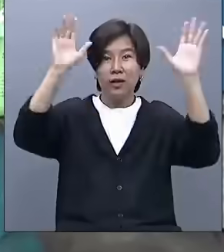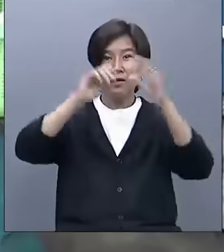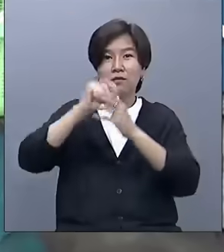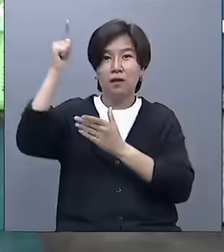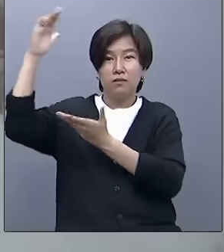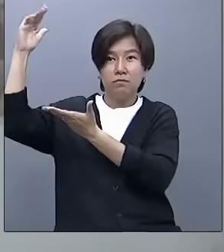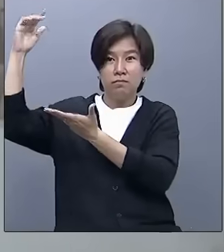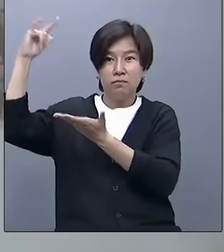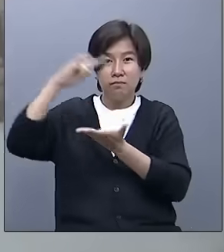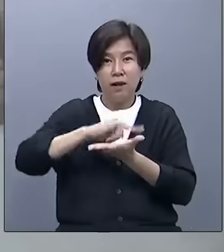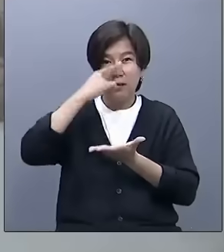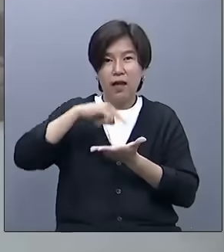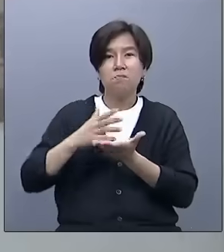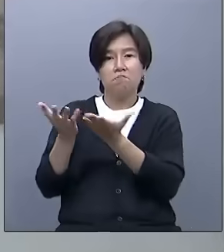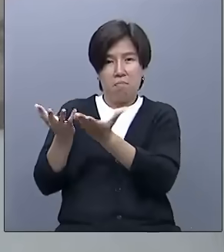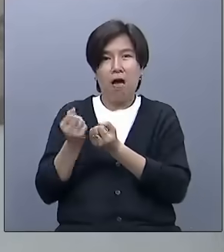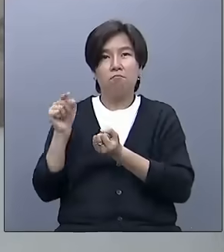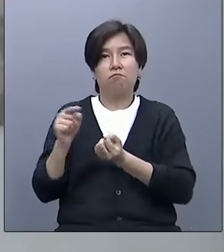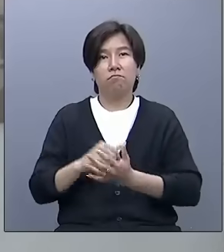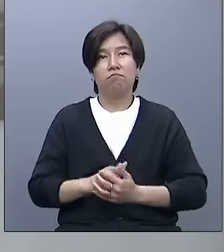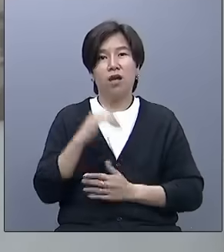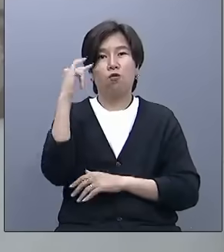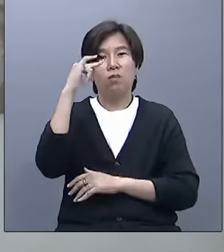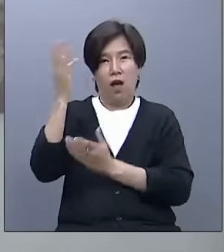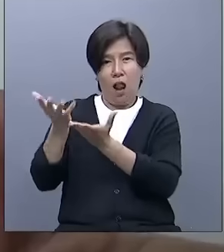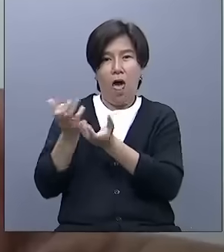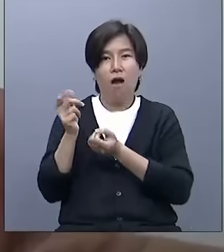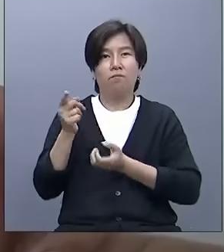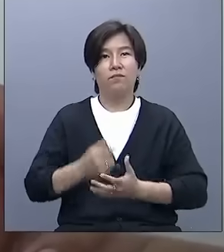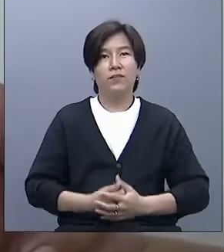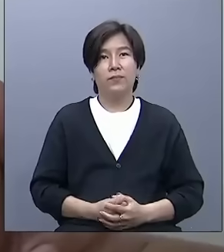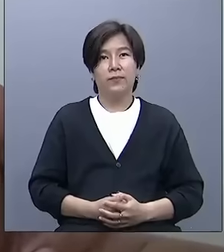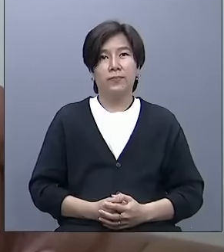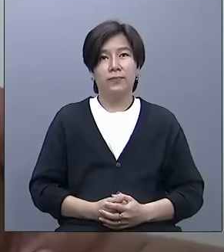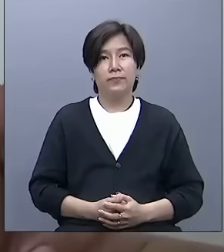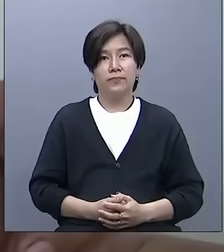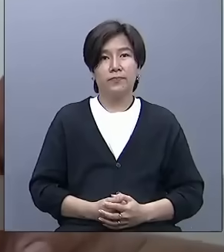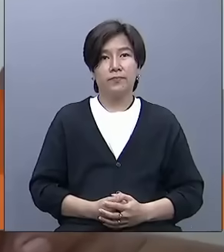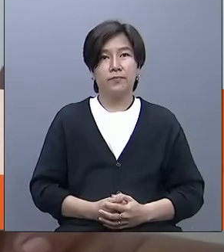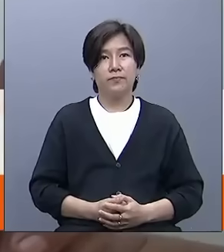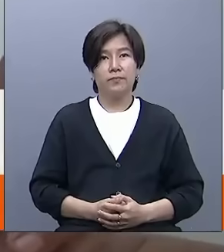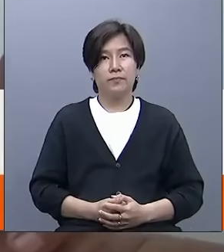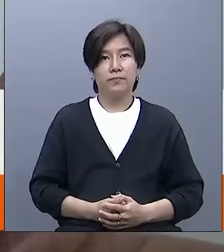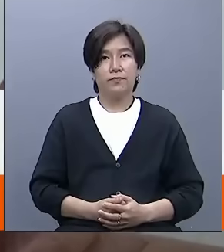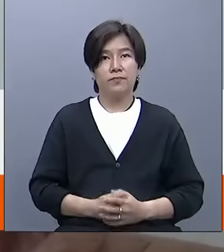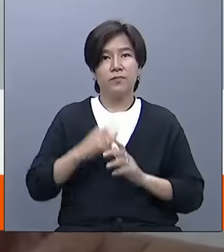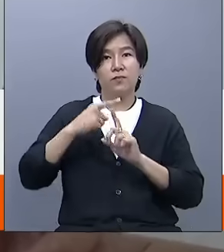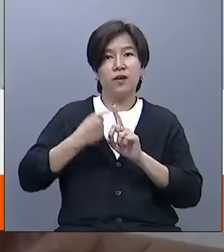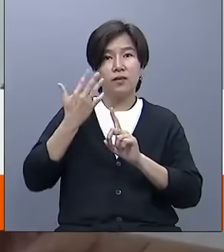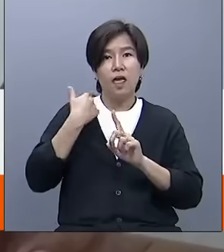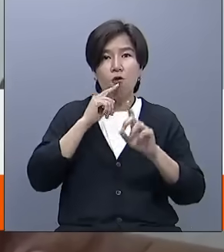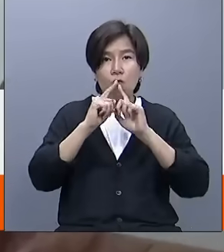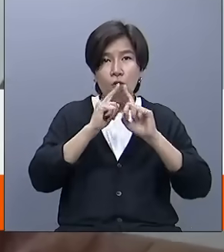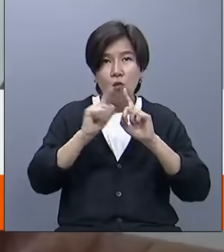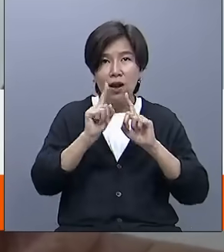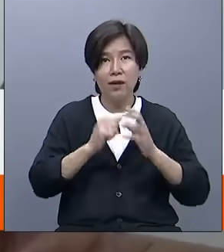เหมือนกันบอกจะไปรับที่สนามบินด้วยเช่นเดียวกันค่ะ จากที่เคยคุยกันแล้วจากเดือนที่แล้วก็ที่ว่าจ